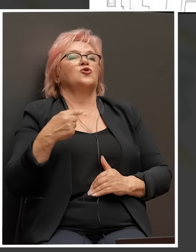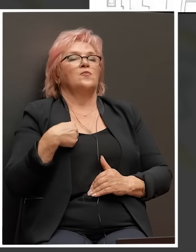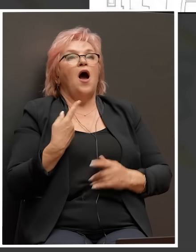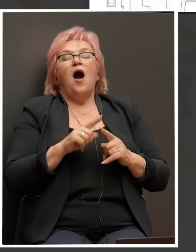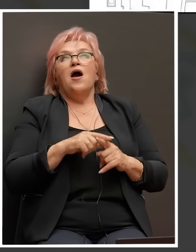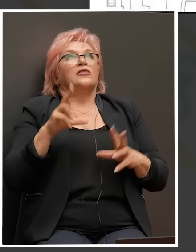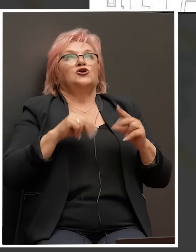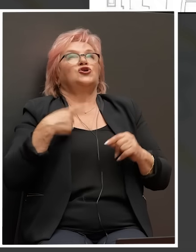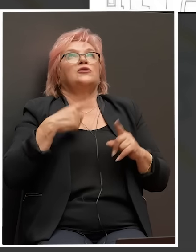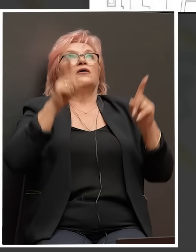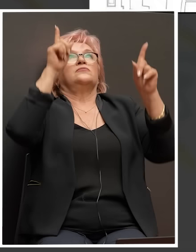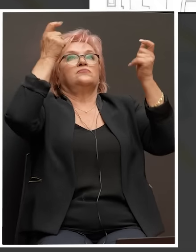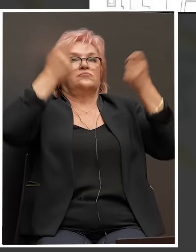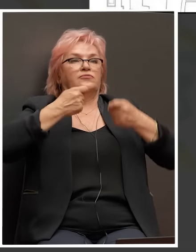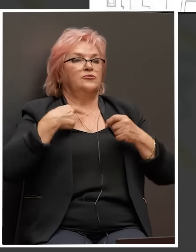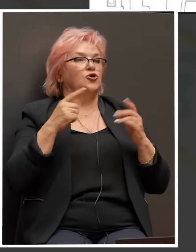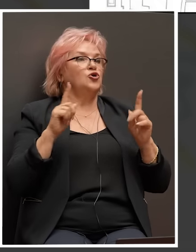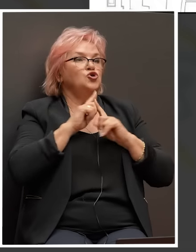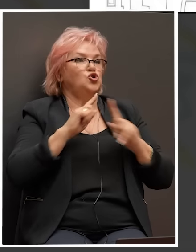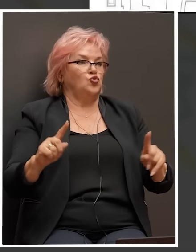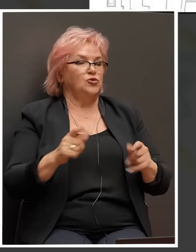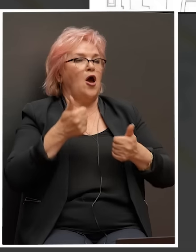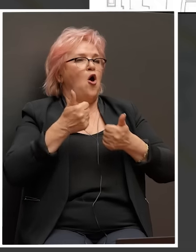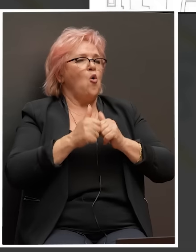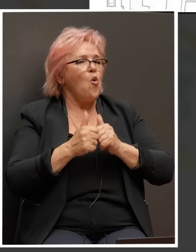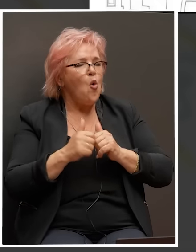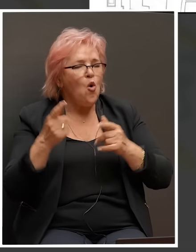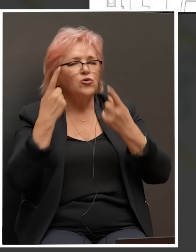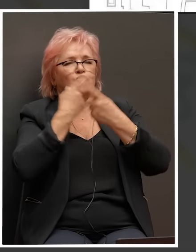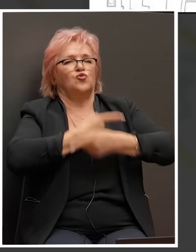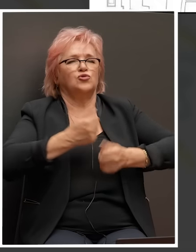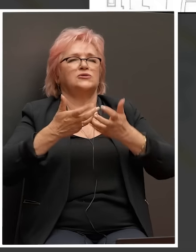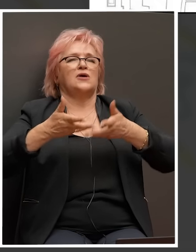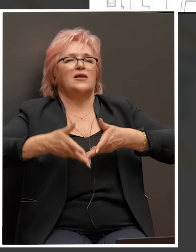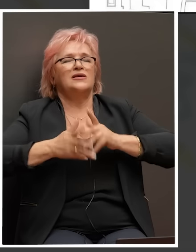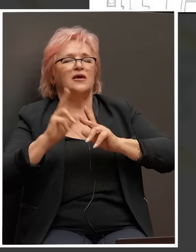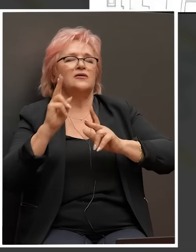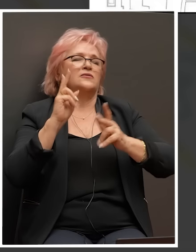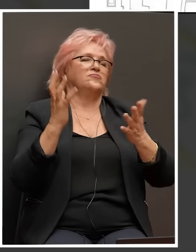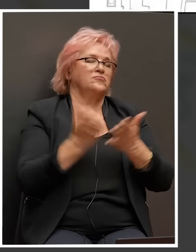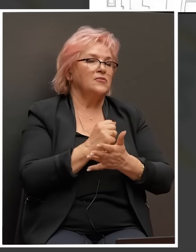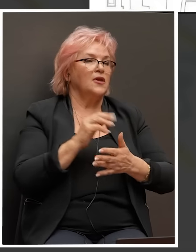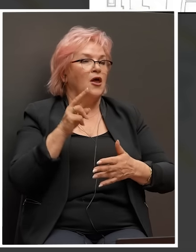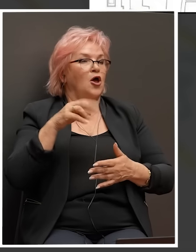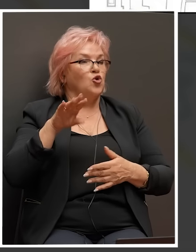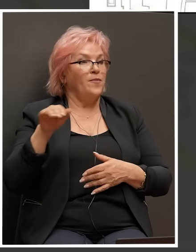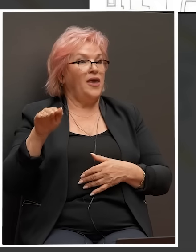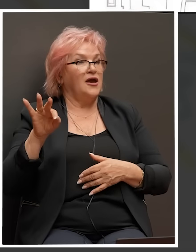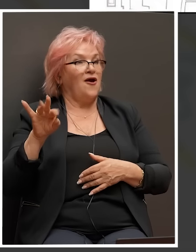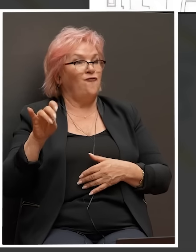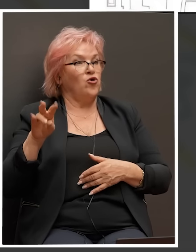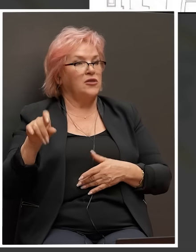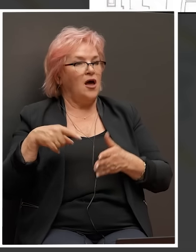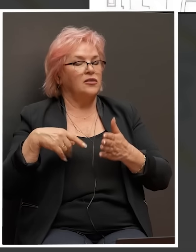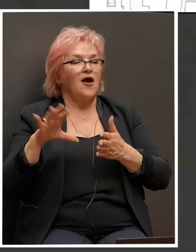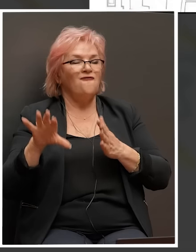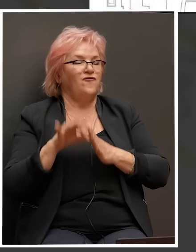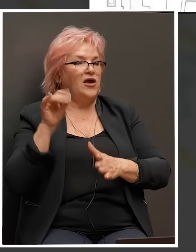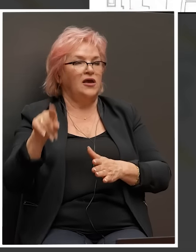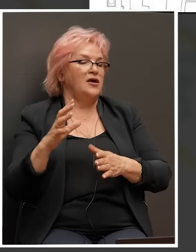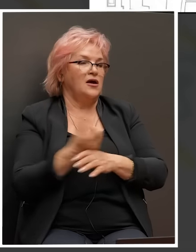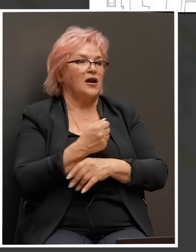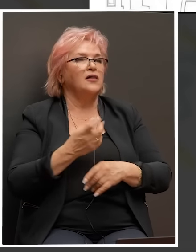чудо. Естественно, объявляется архитектурный конкурс, естественно, этот конкурс кто-то выигрывает. Доменико Фонтана пишет, что конкурс выиграл архитектор